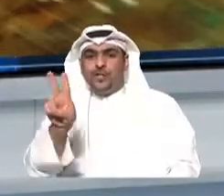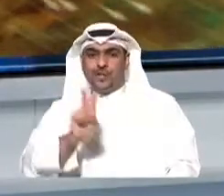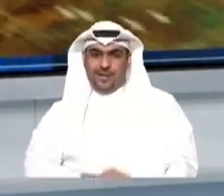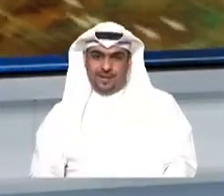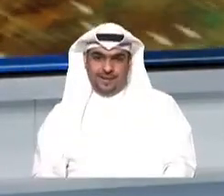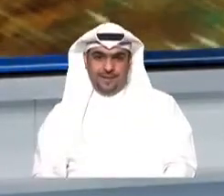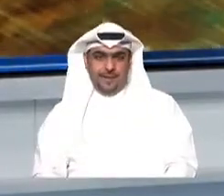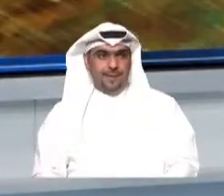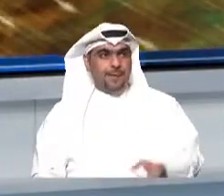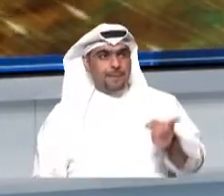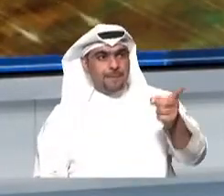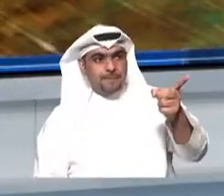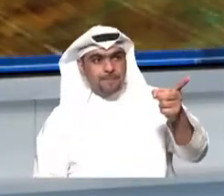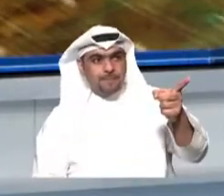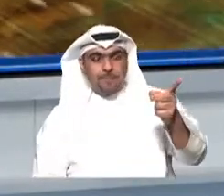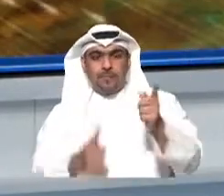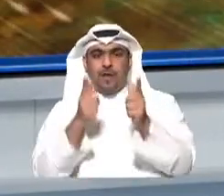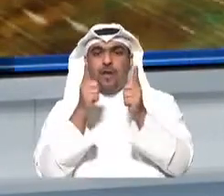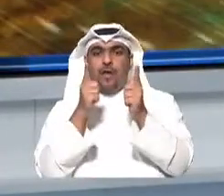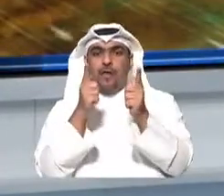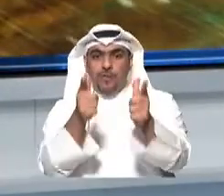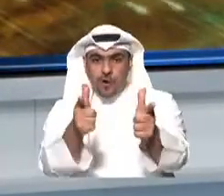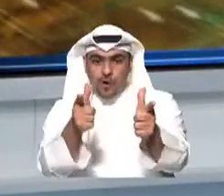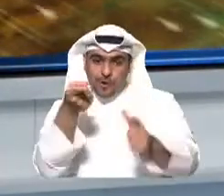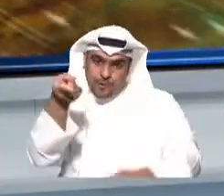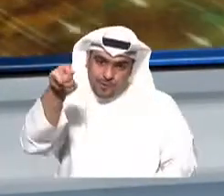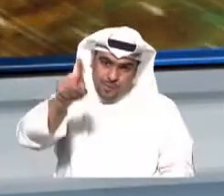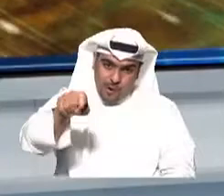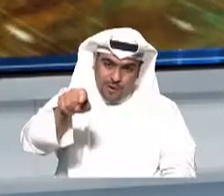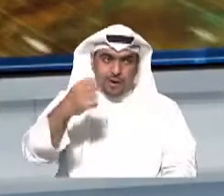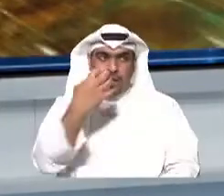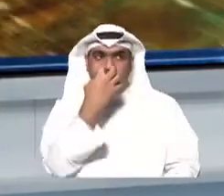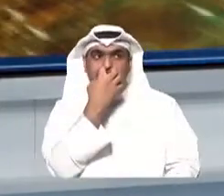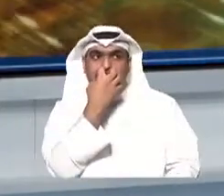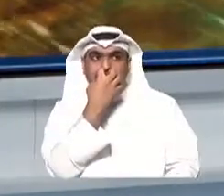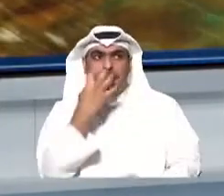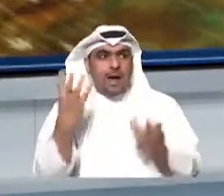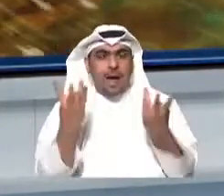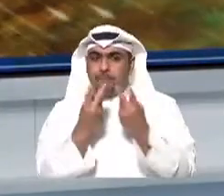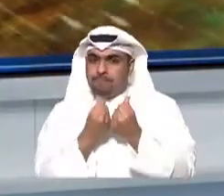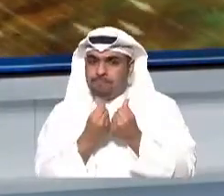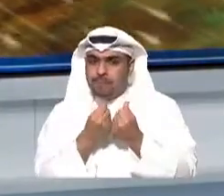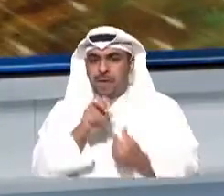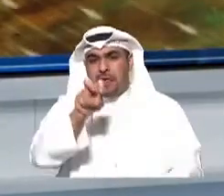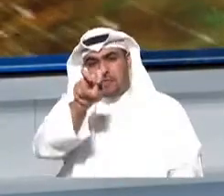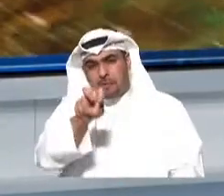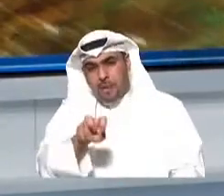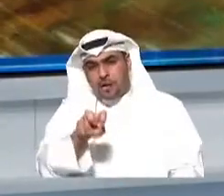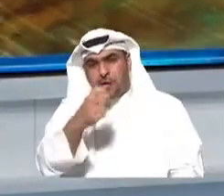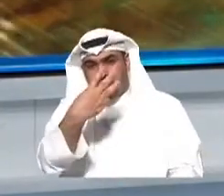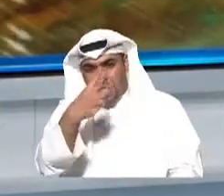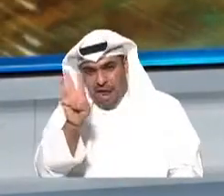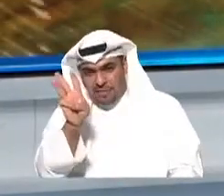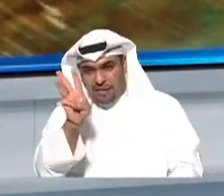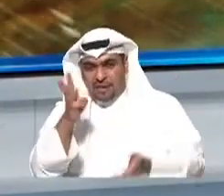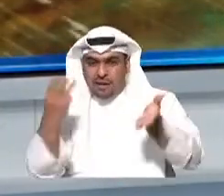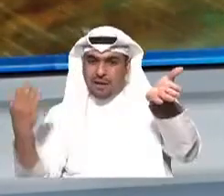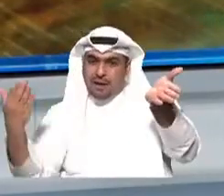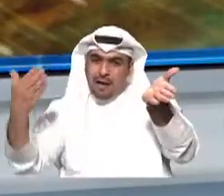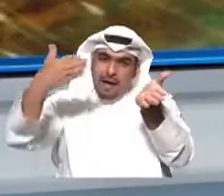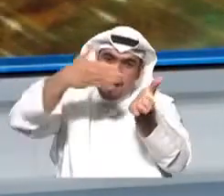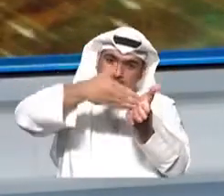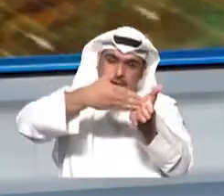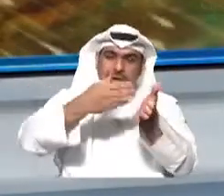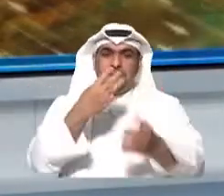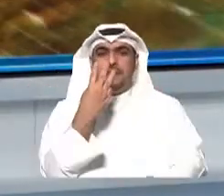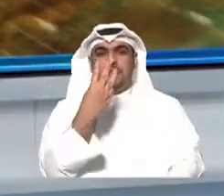أيضا مستمرة معانا خلال منتصف نهار الغد، واستمرار الرياح الشمالية الغربية تنشط على فترات سرعتها ما بين